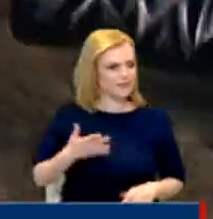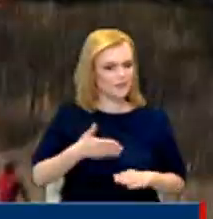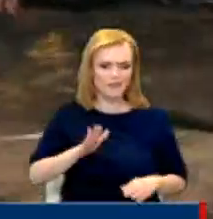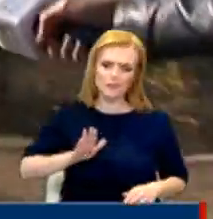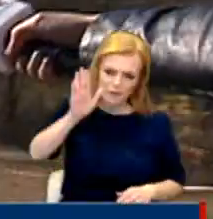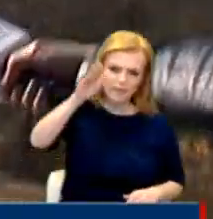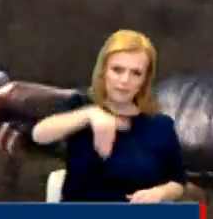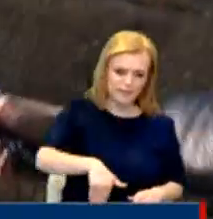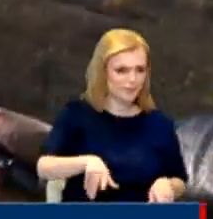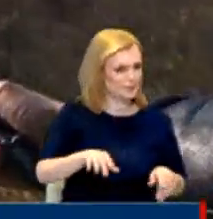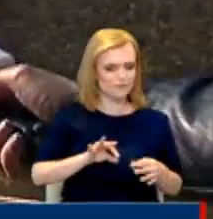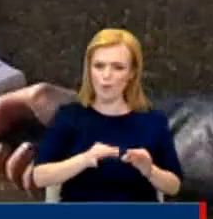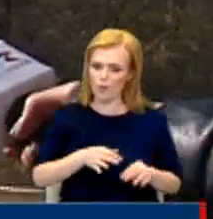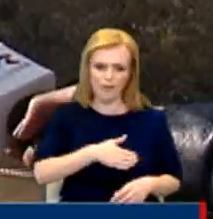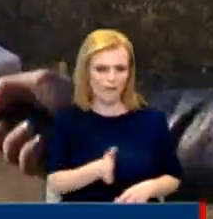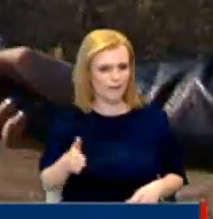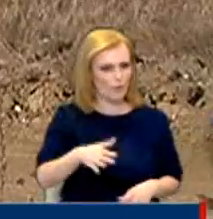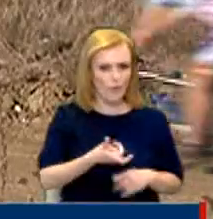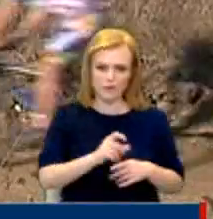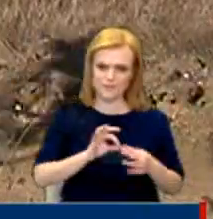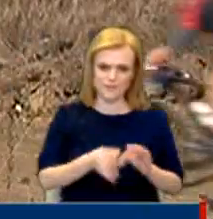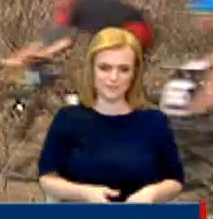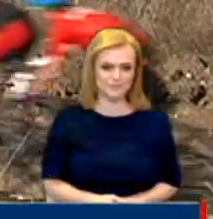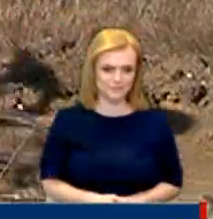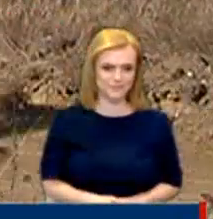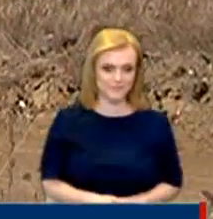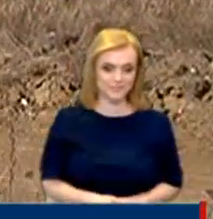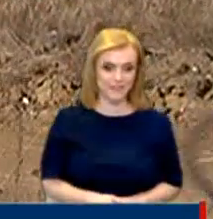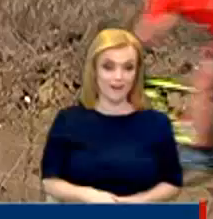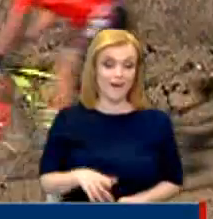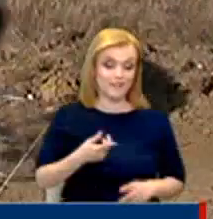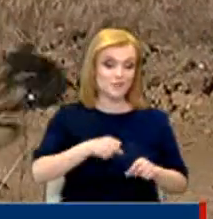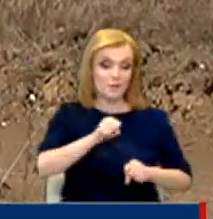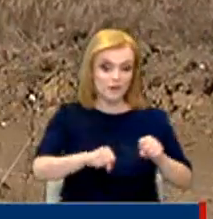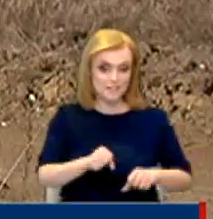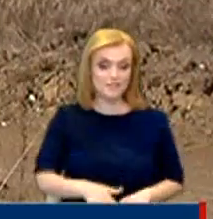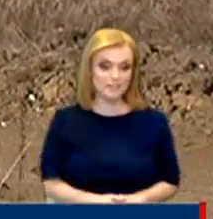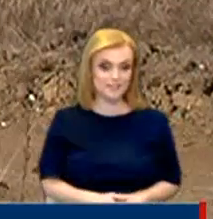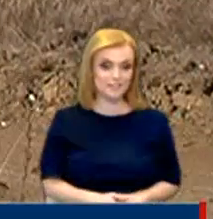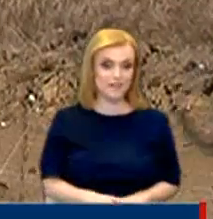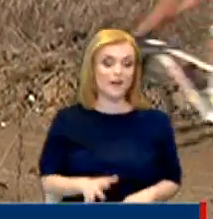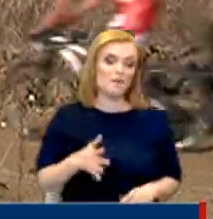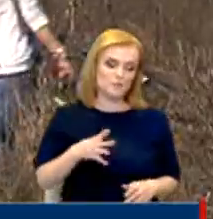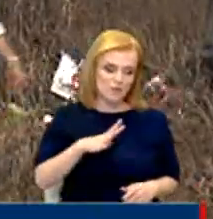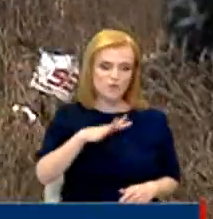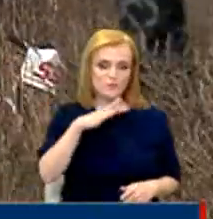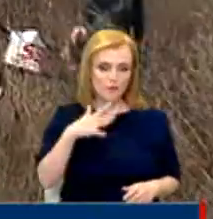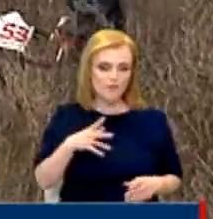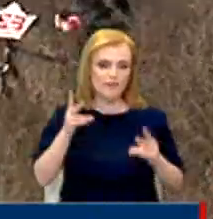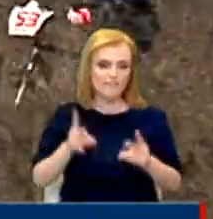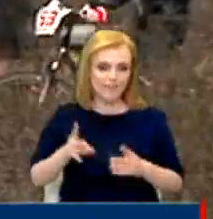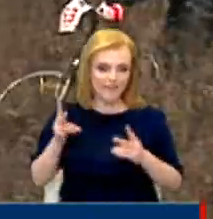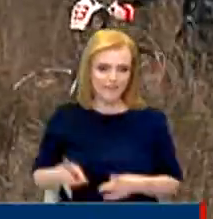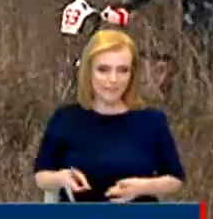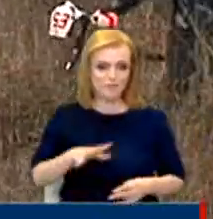Большие горки. Да, крутые. Și pentru că din ciclismul montan nu lipsesc incidentele, unii participanți au